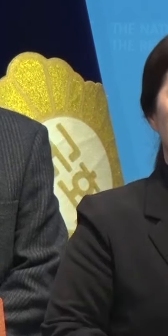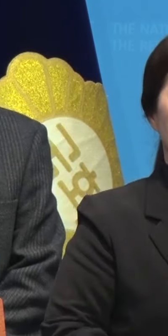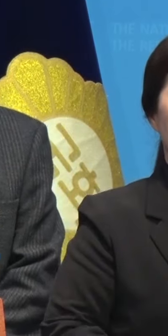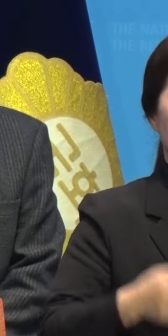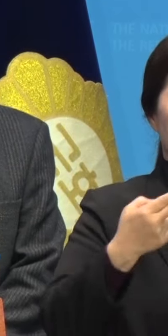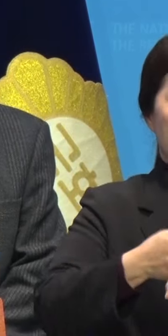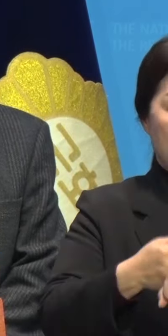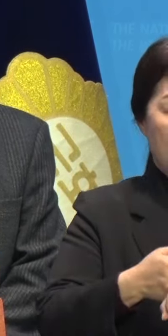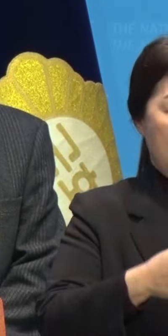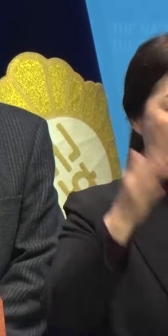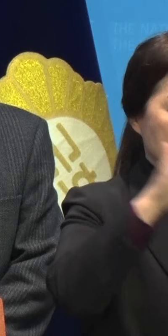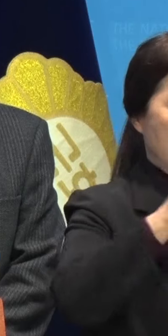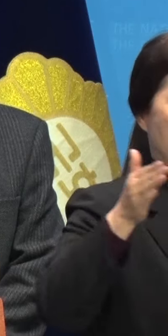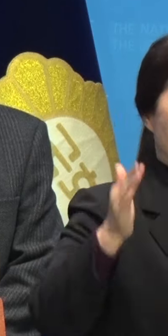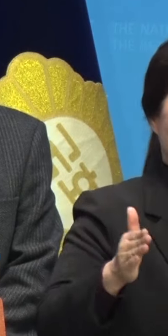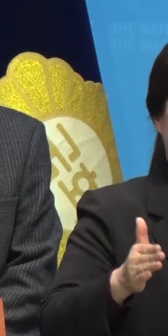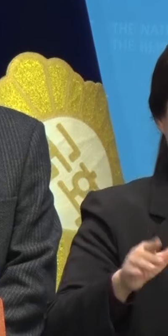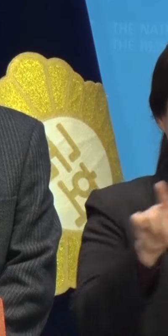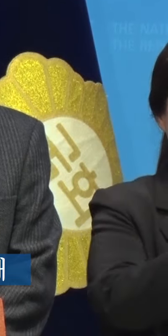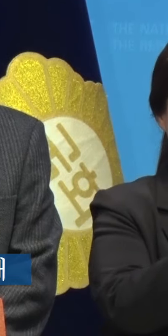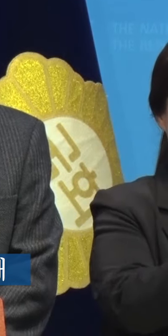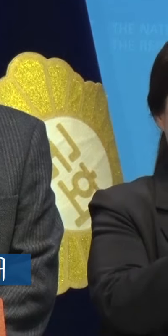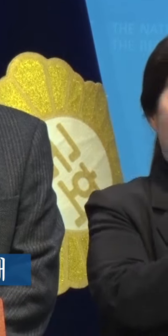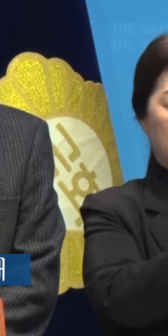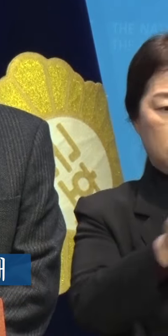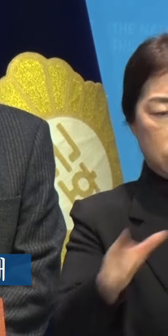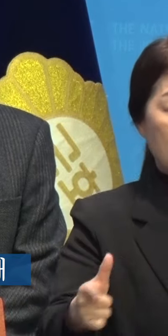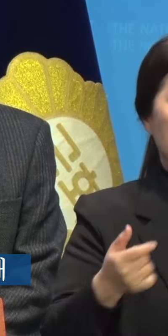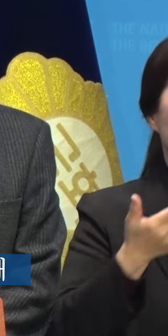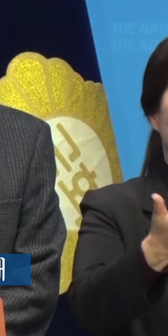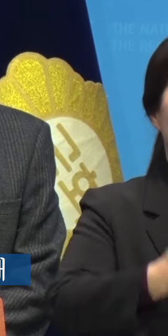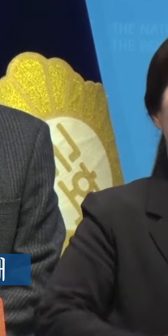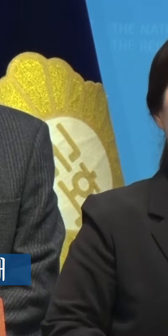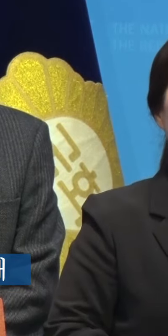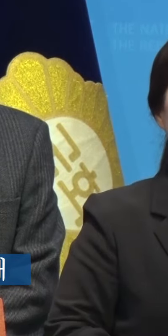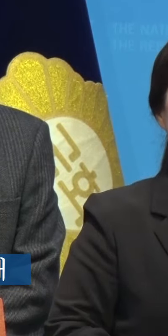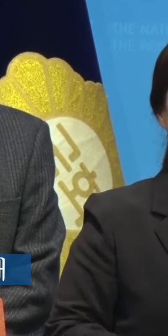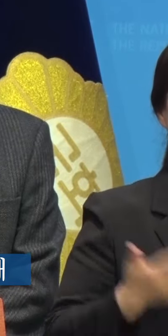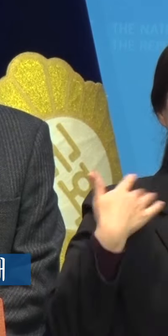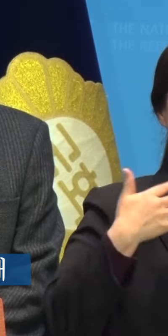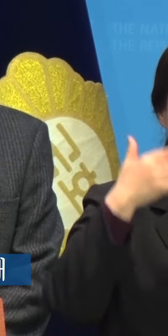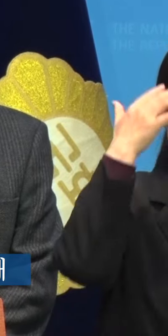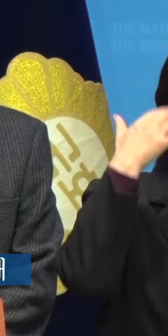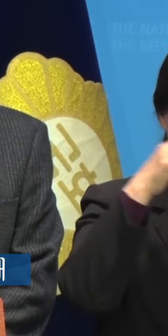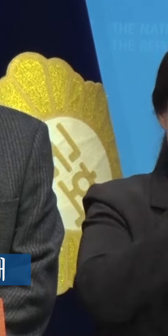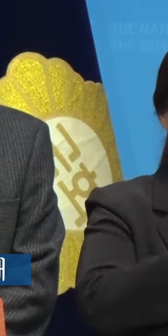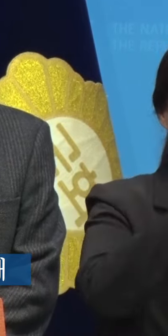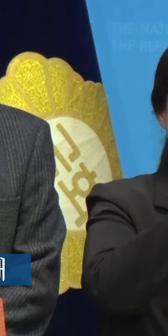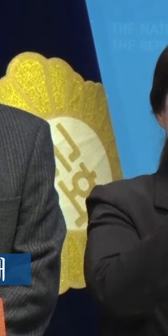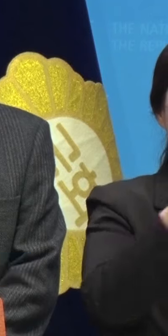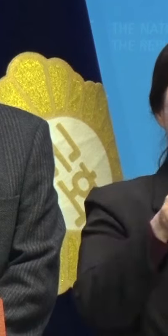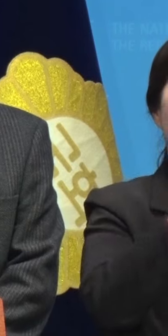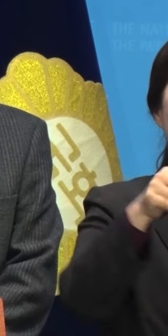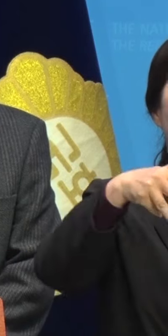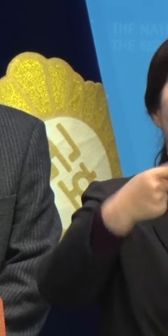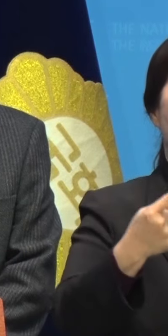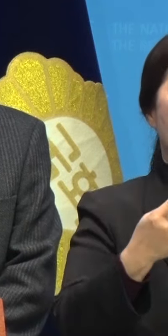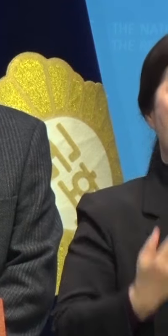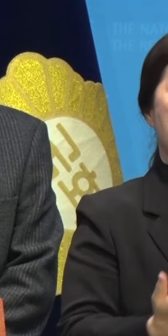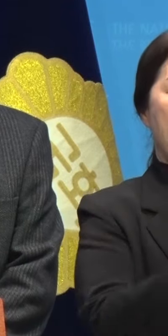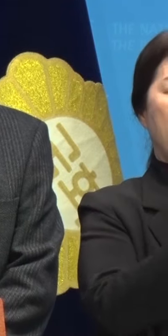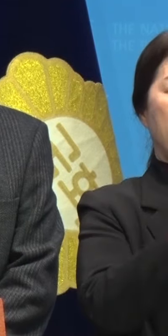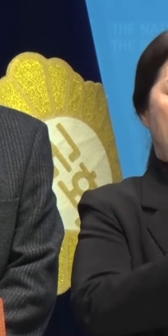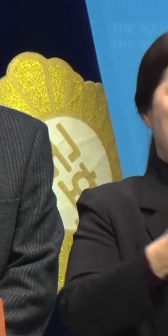간의 신뢰를 무너뜨렸습니다. 지난 뜨거웠던 여름 서희초 사건이 발생했을 때